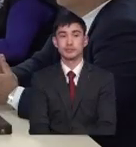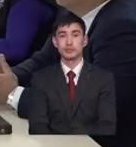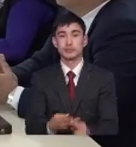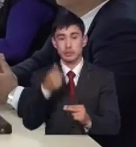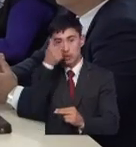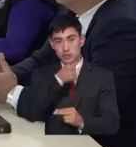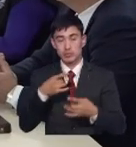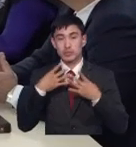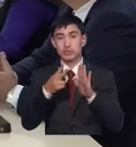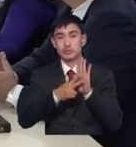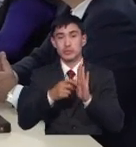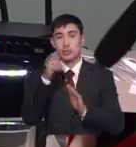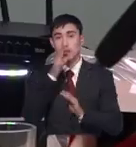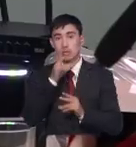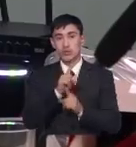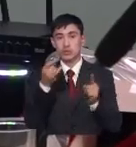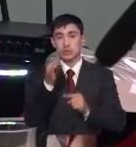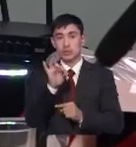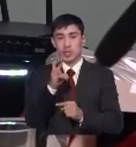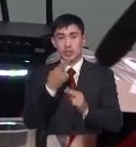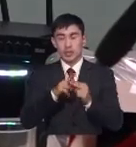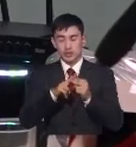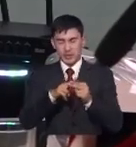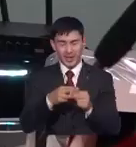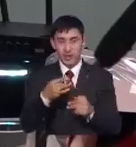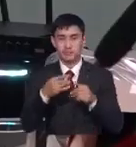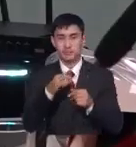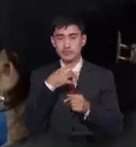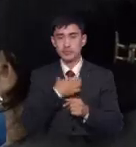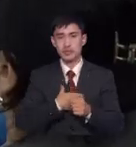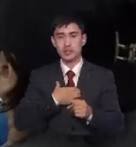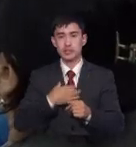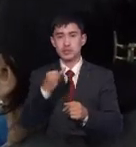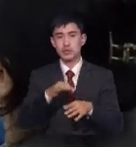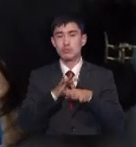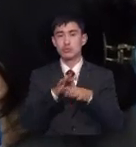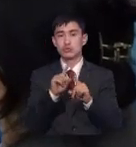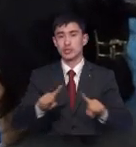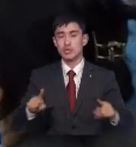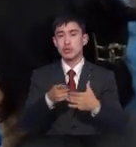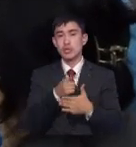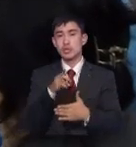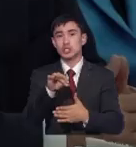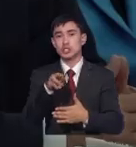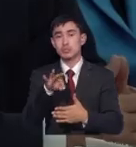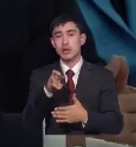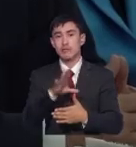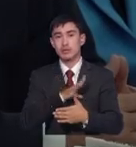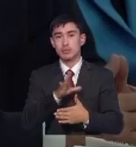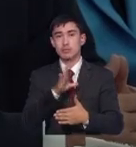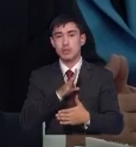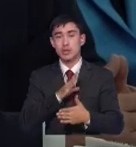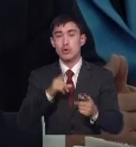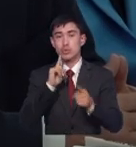году отмечается 800 лет Улусу Джучи. В связи с этой важной датой в историко-краеведческом музее имени Мухамеджана Танышбаева